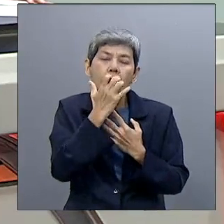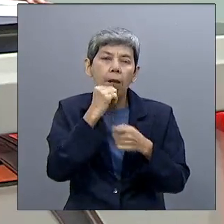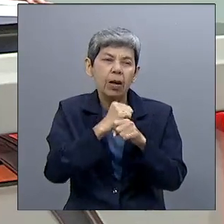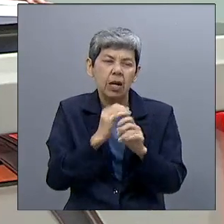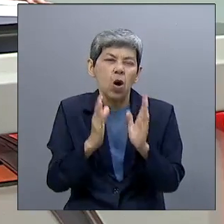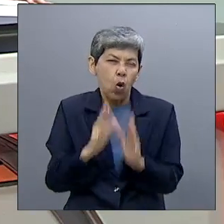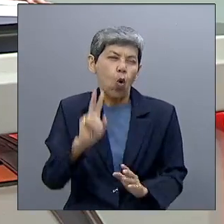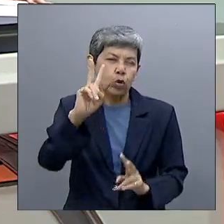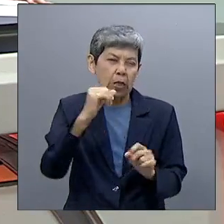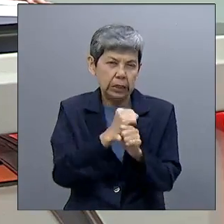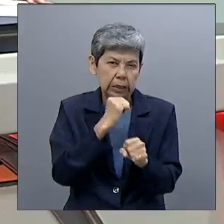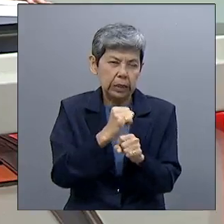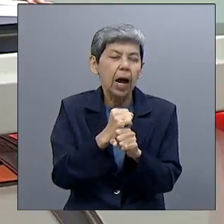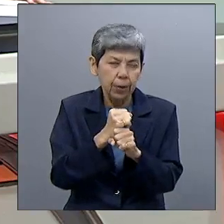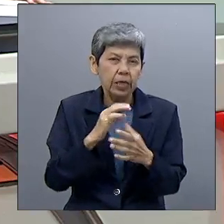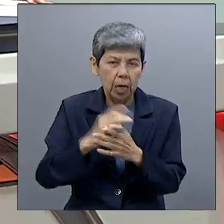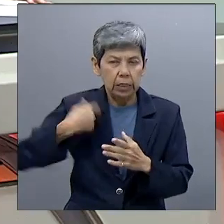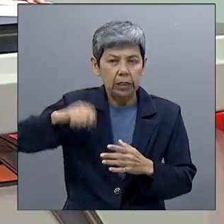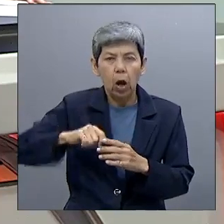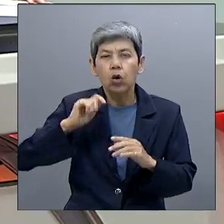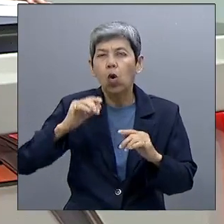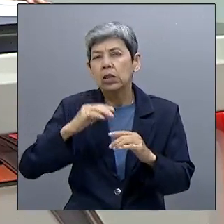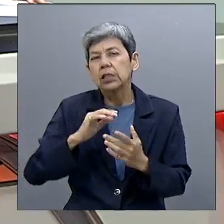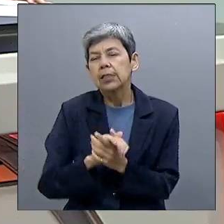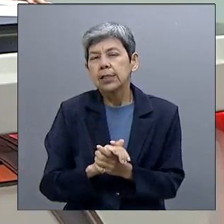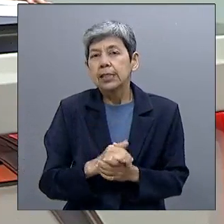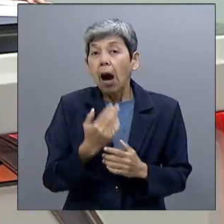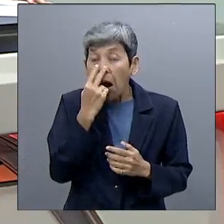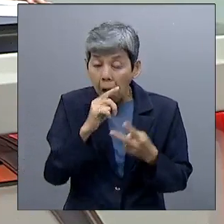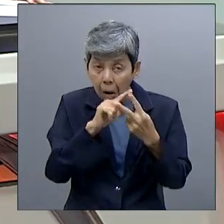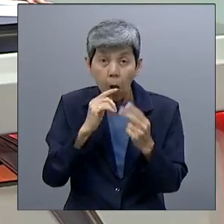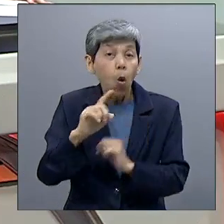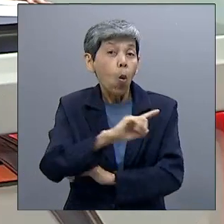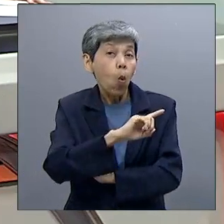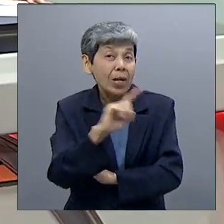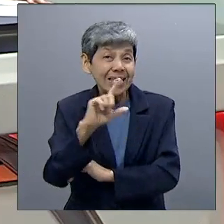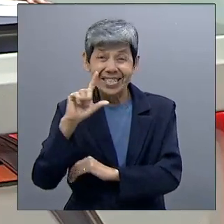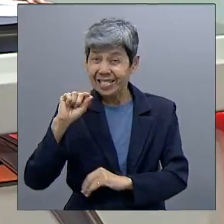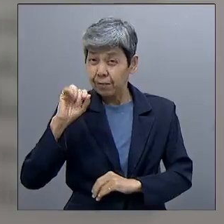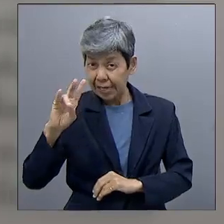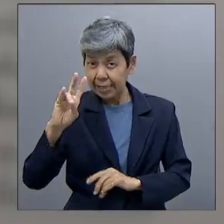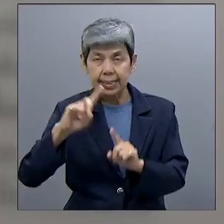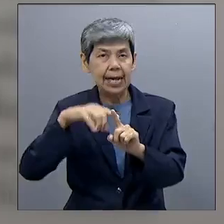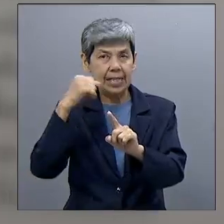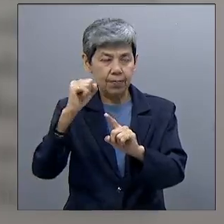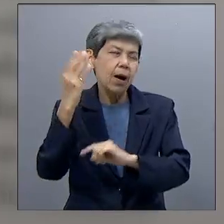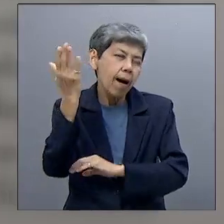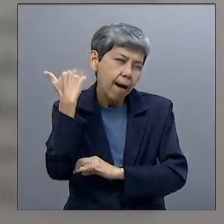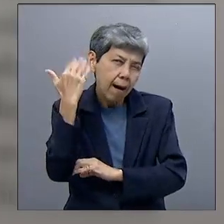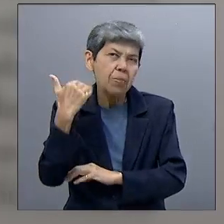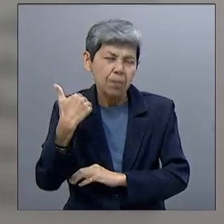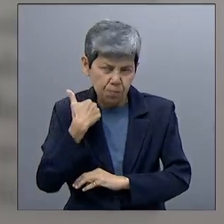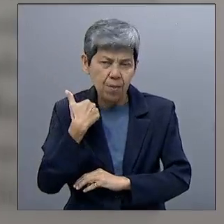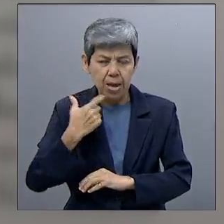บุคคลที่ทำงานอยู่ในกระบวนการยุติธรรมของไทยเนี่ยละค่ะปรากฏว่าวันที่27ตุลาคที่ผ่านมามี